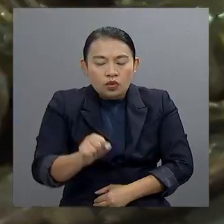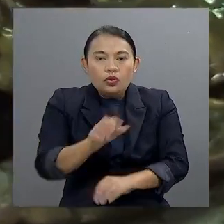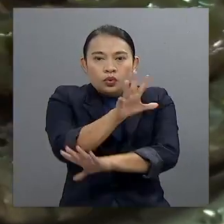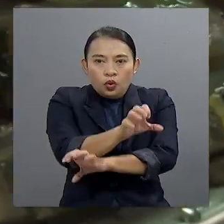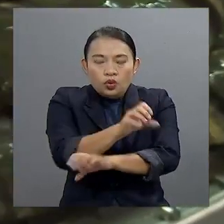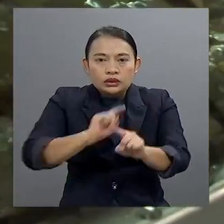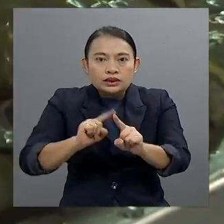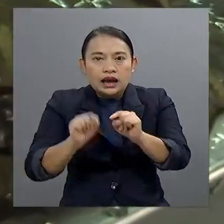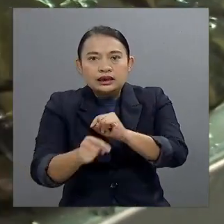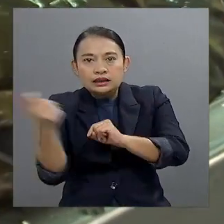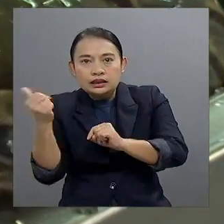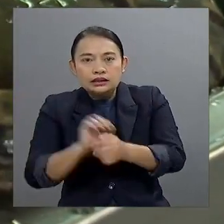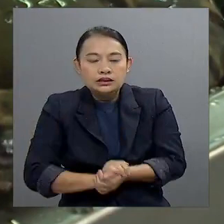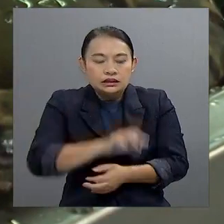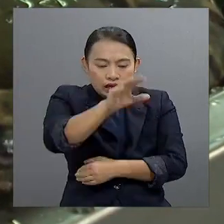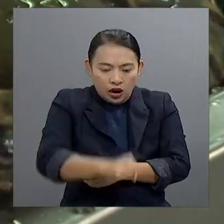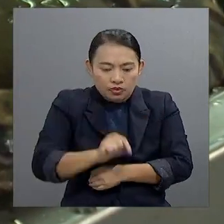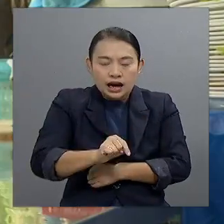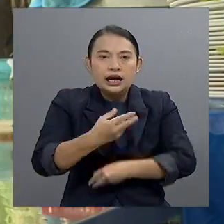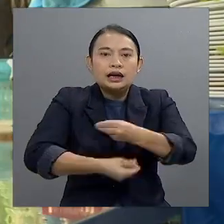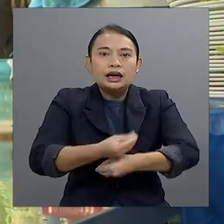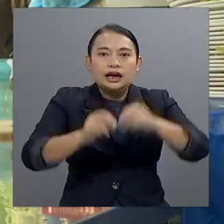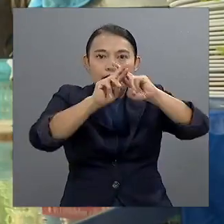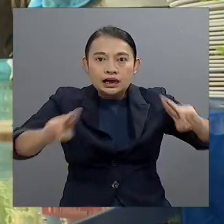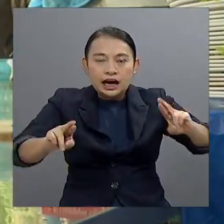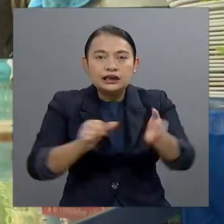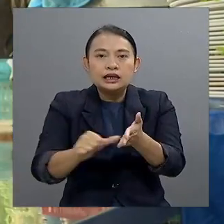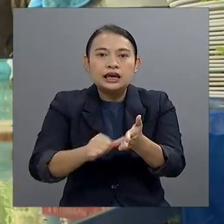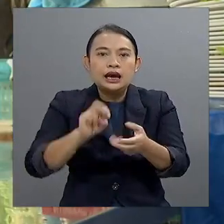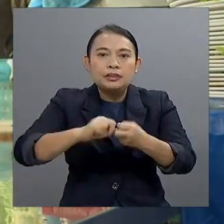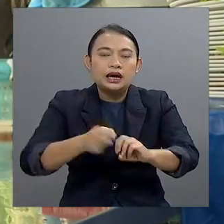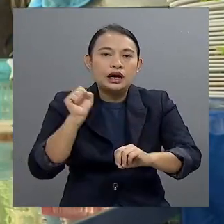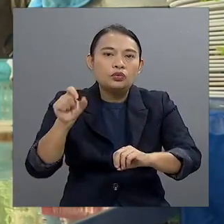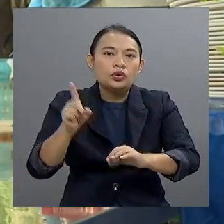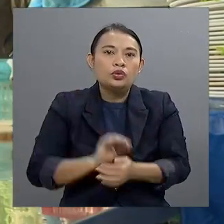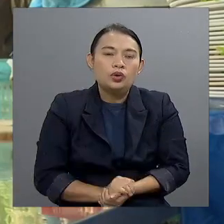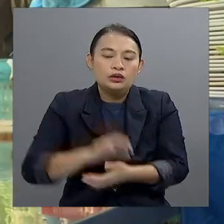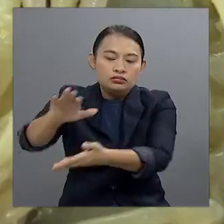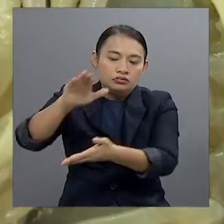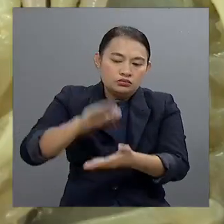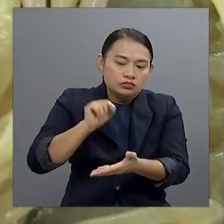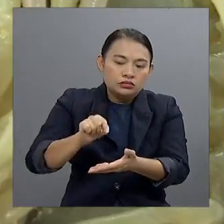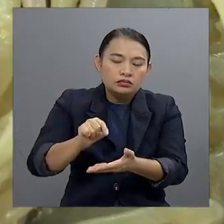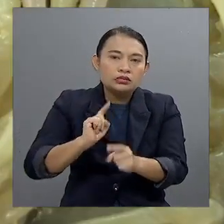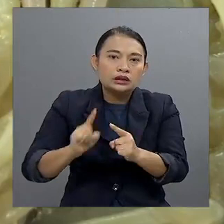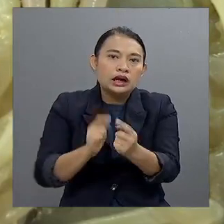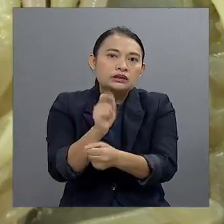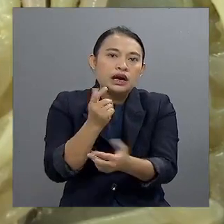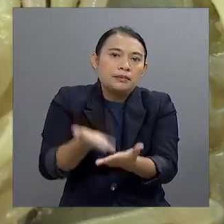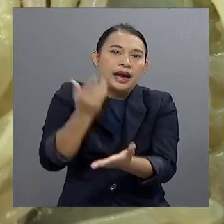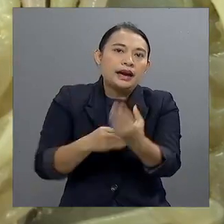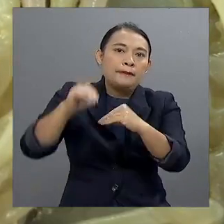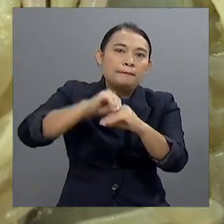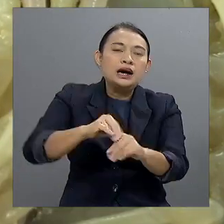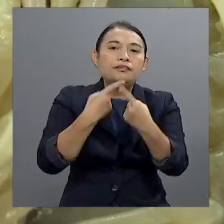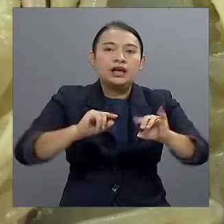างที่ร้านอาหารร้านนี้เร่งแก้ปัญหาเร่งด่วนแม้ต้นทุนค่าขนส่งจะเพิ่มจากเดิมเท่าตัวแต่เจ้าของร้านยืนยันไม่ขึ้นรา